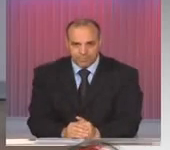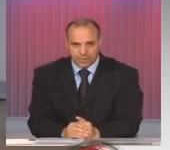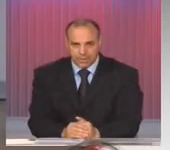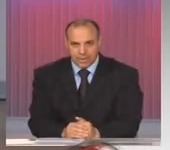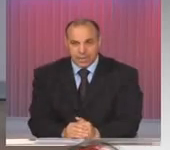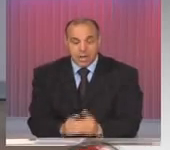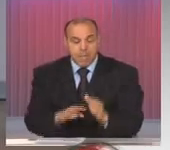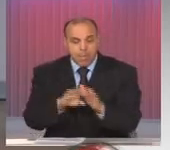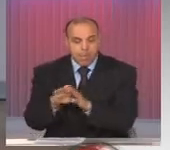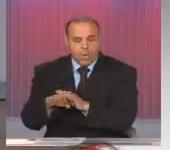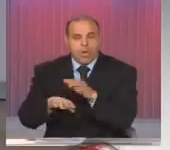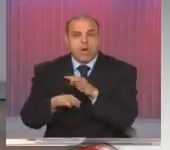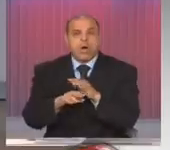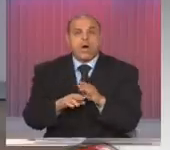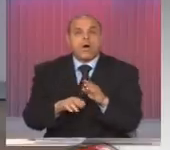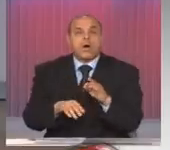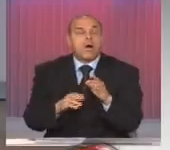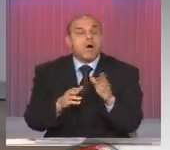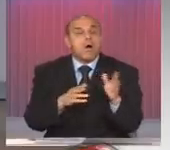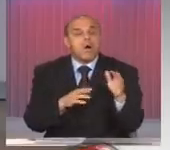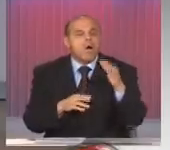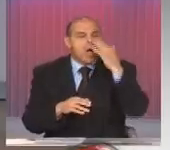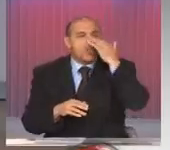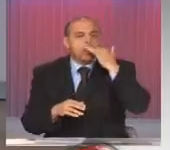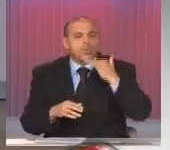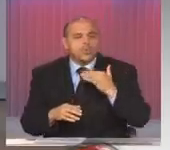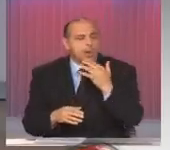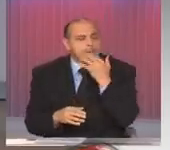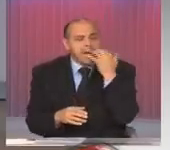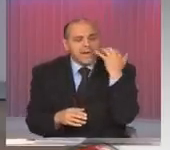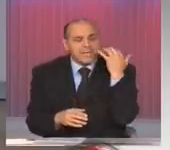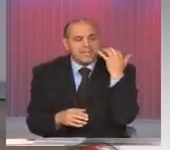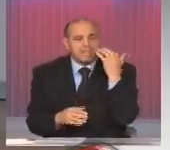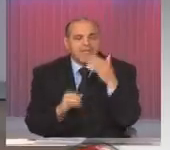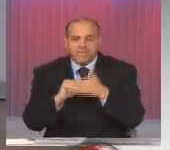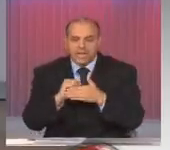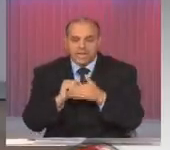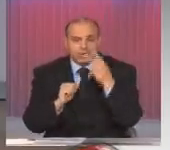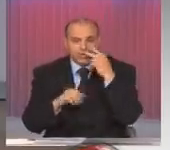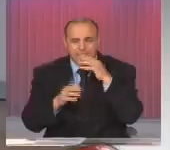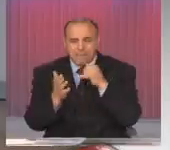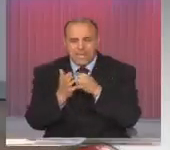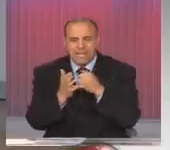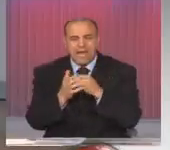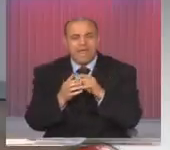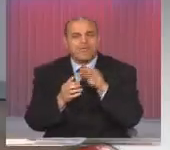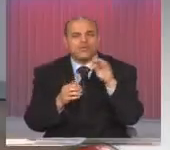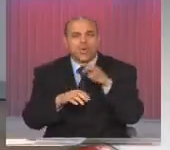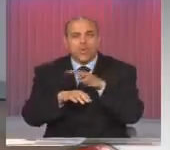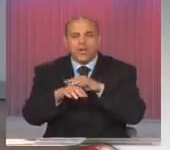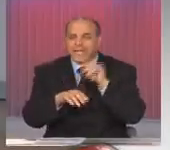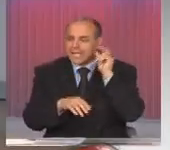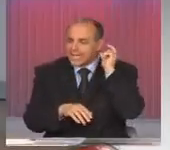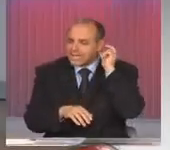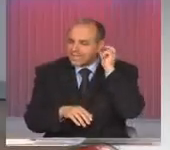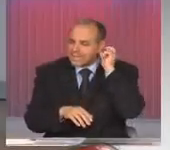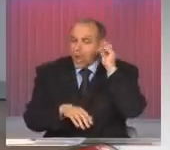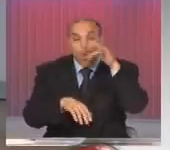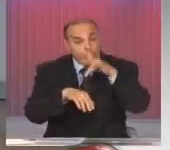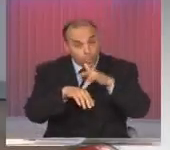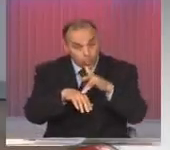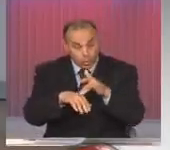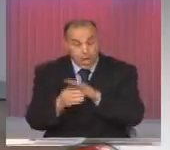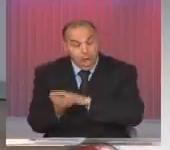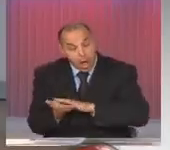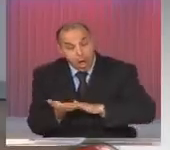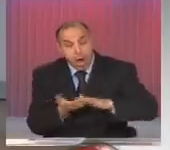في موضوع يتصل بتأثير موجة الثلوج والبرد على القطاع الفلاحي، شهدت معتمدية فوسان من ولاية القصرين تضرر مساحات